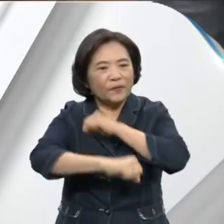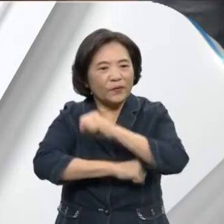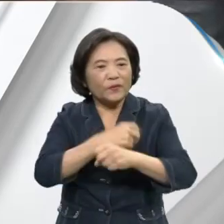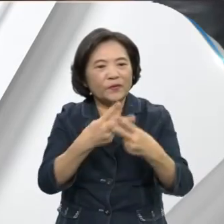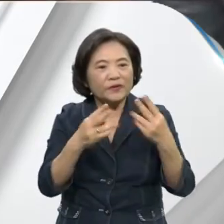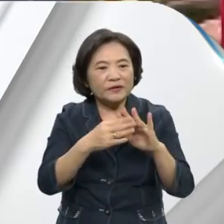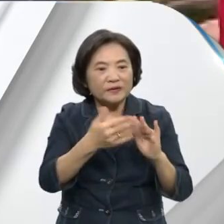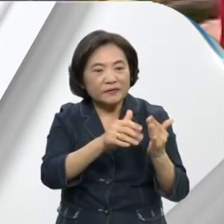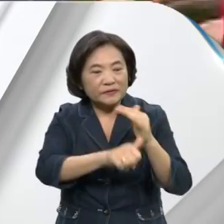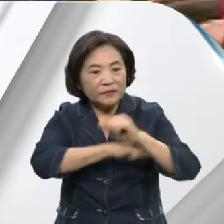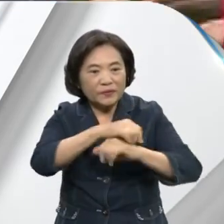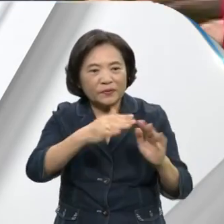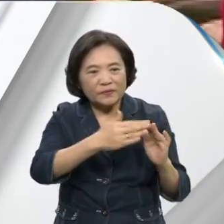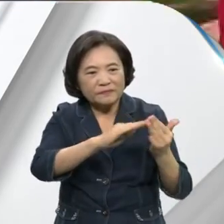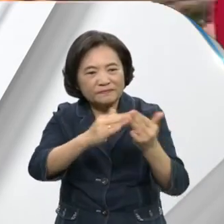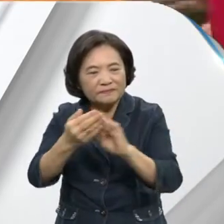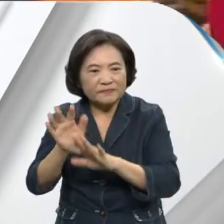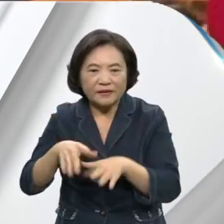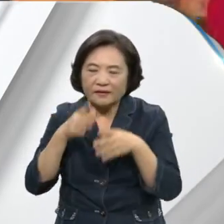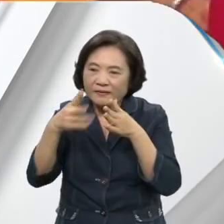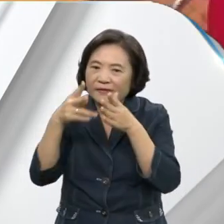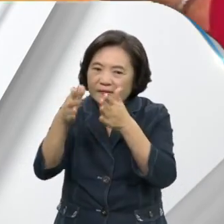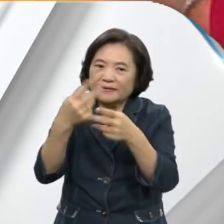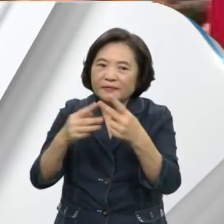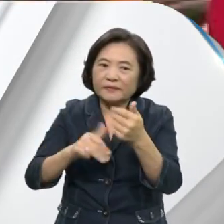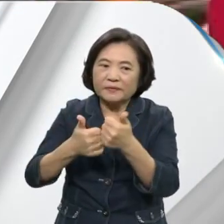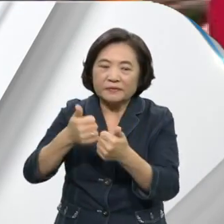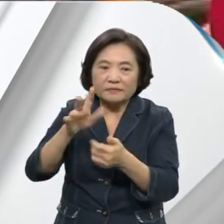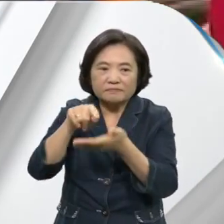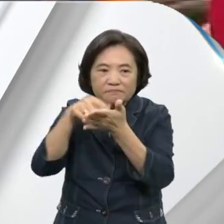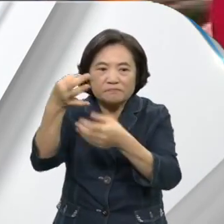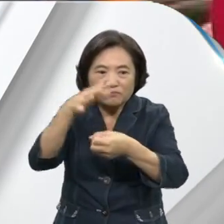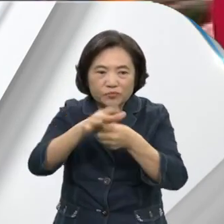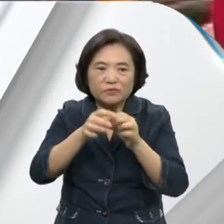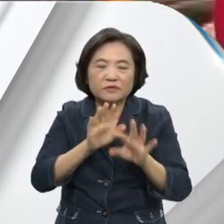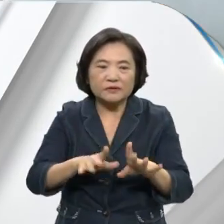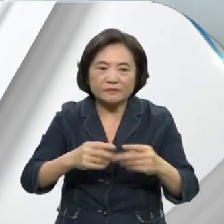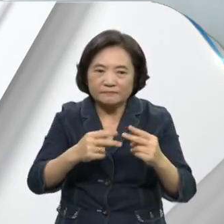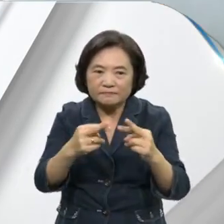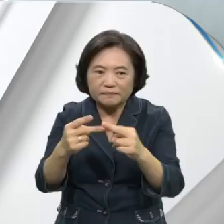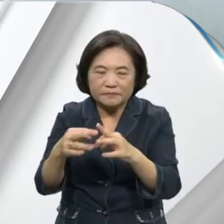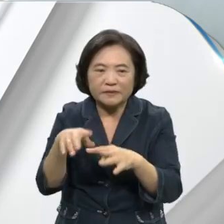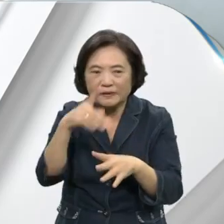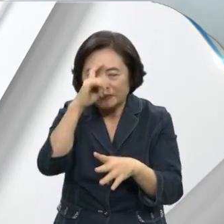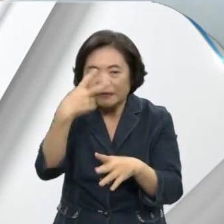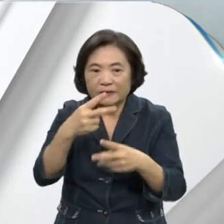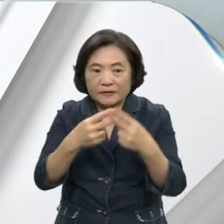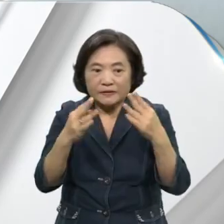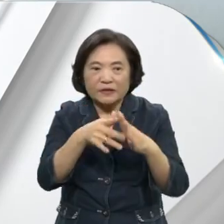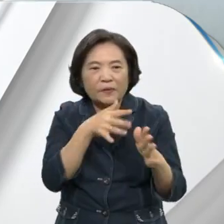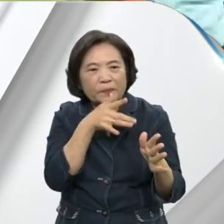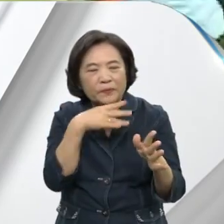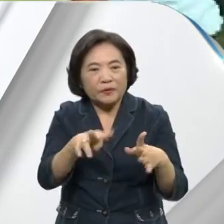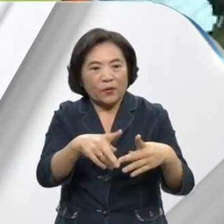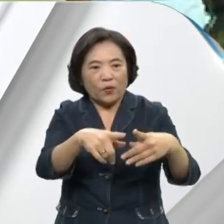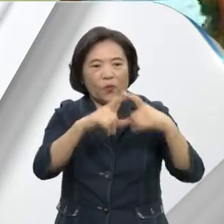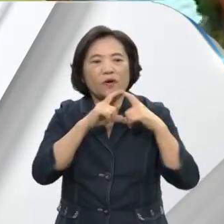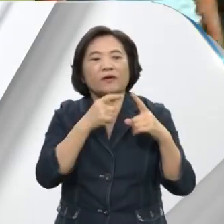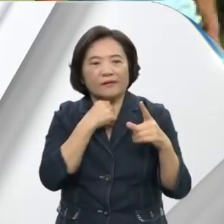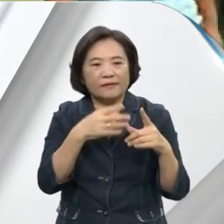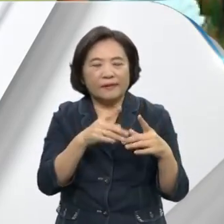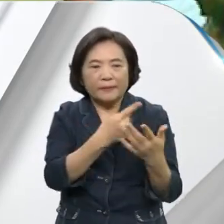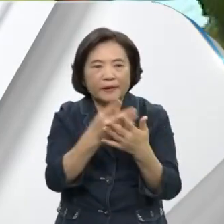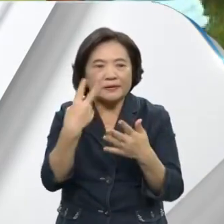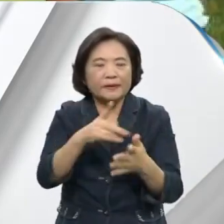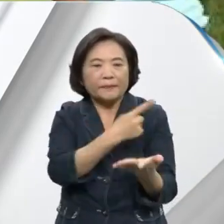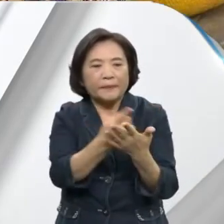造计划，今年再个同客委会争取到客家整体发展计划，把重新同客家请转来。 那希望透